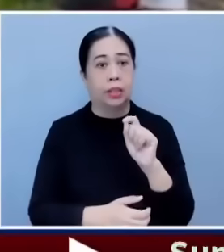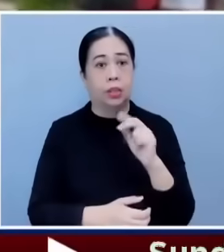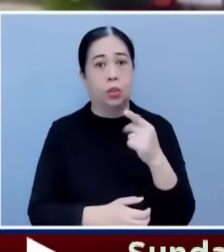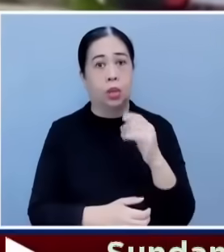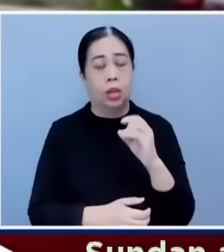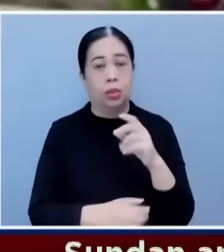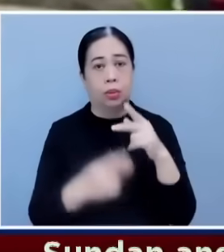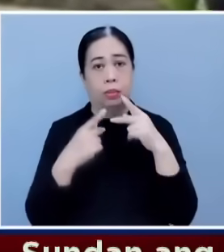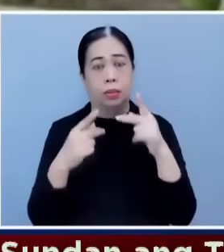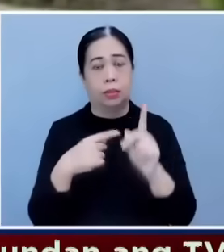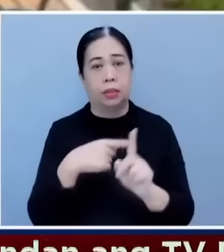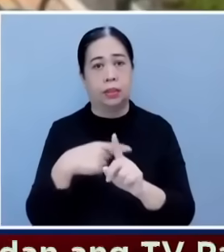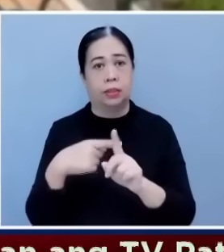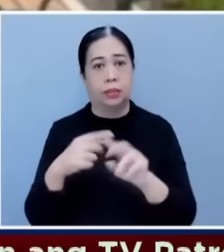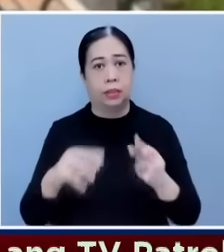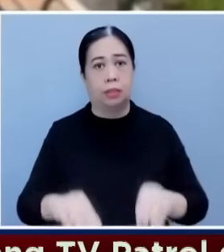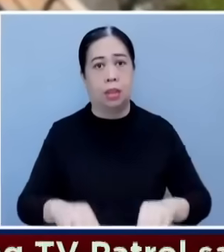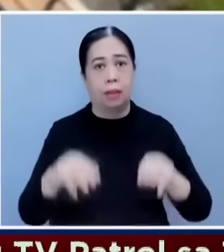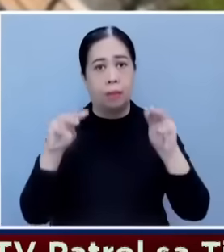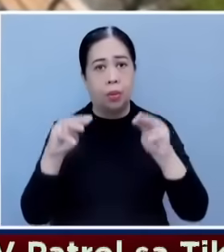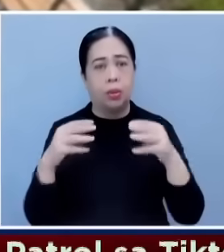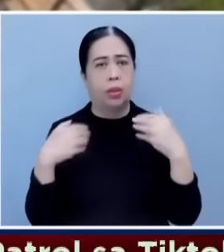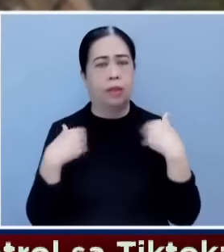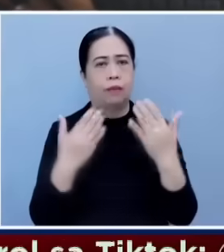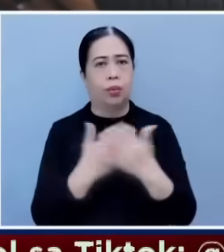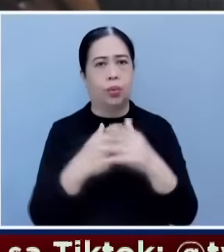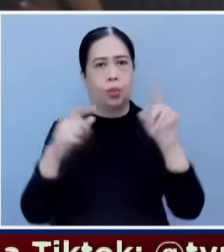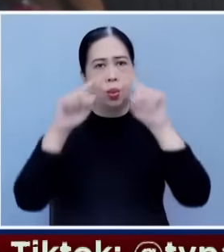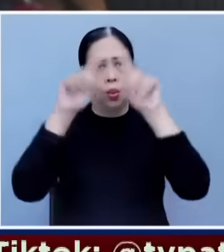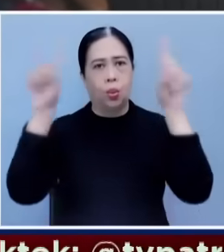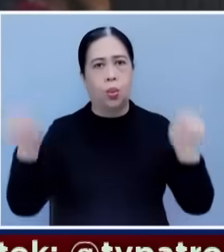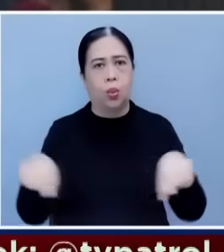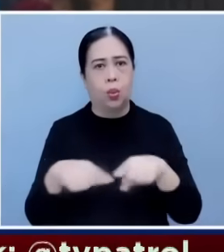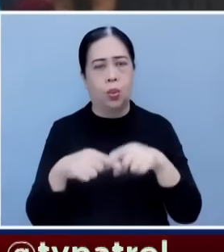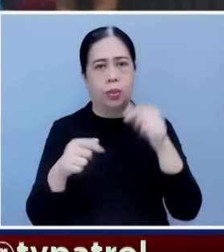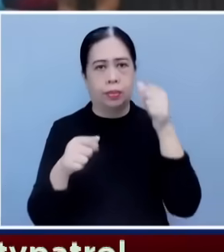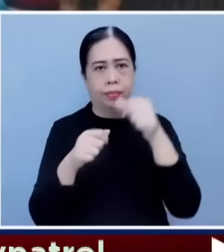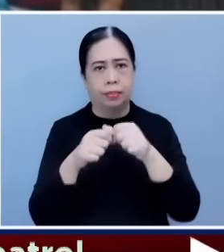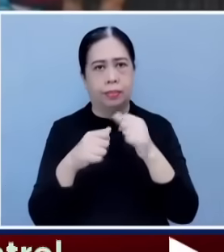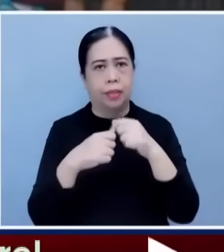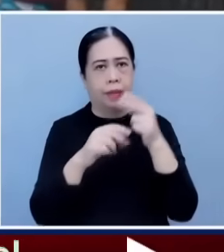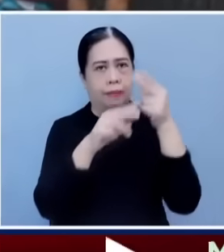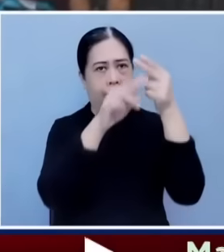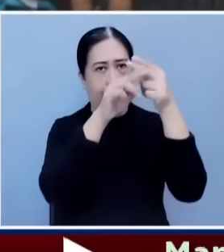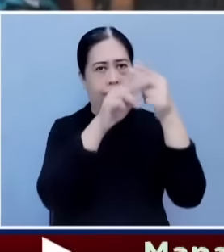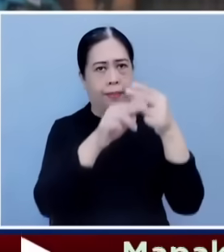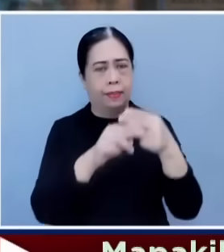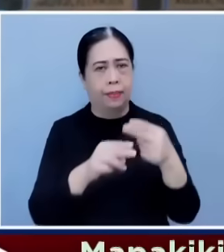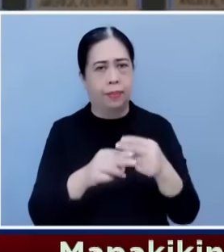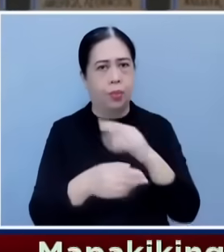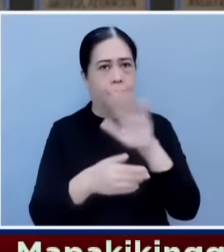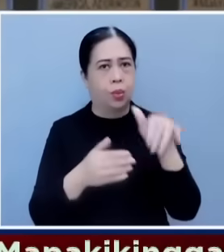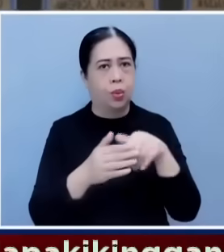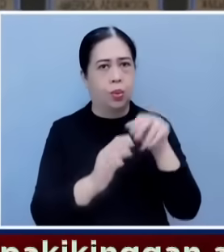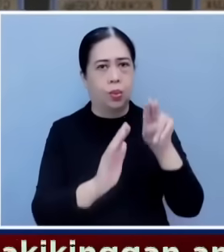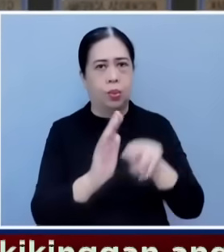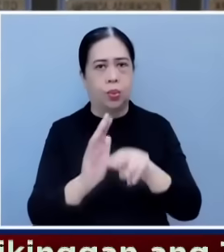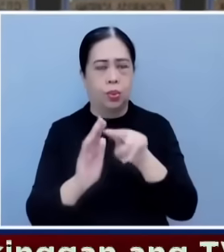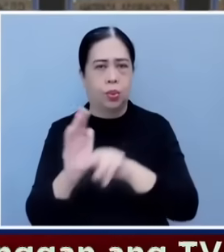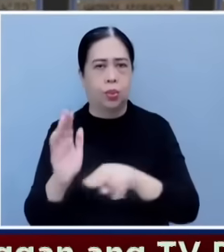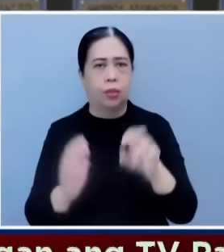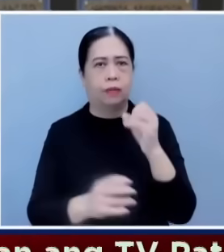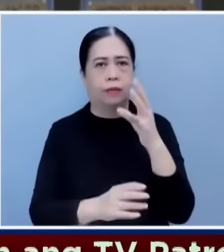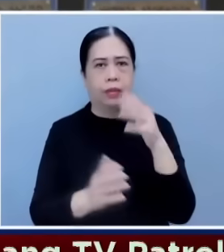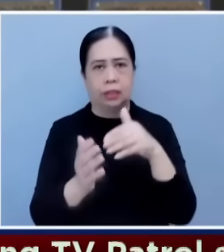Cemetery naman sa Malabon City, may bagong wall of remembrance kung saan nakaukit ang lahat ng pangalan ng